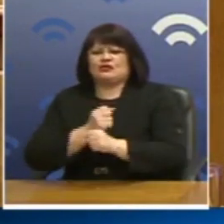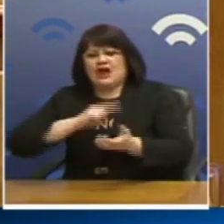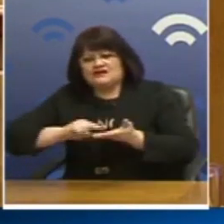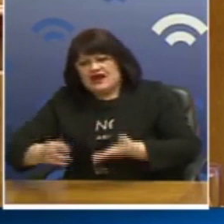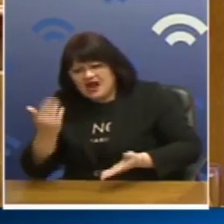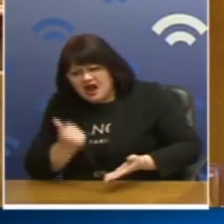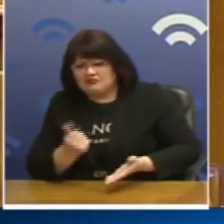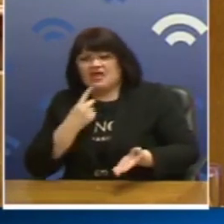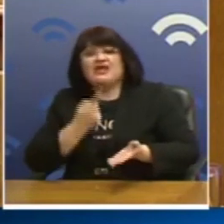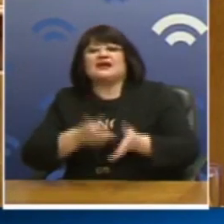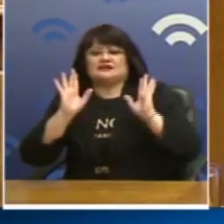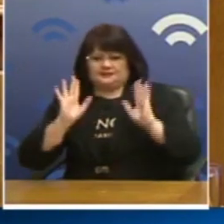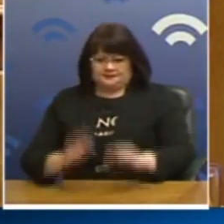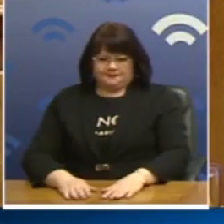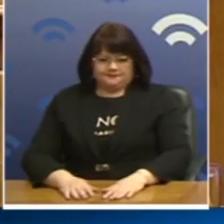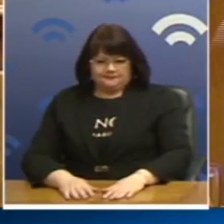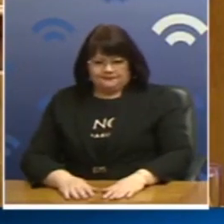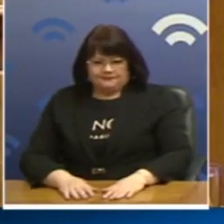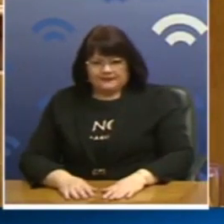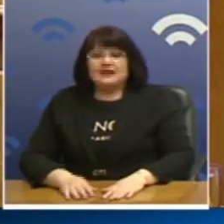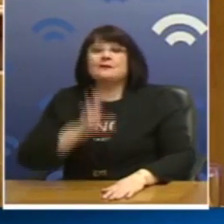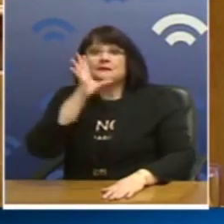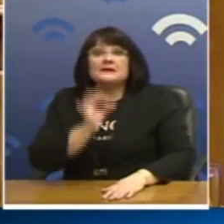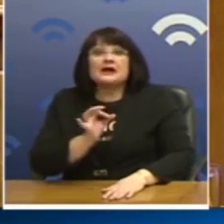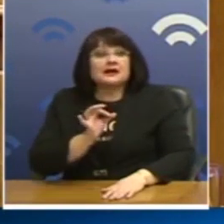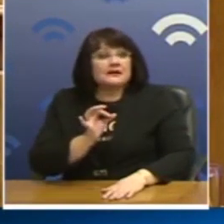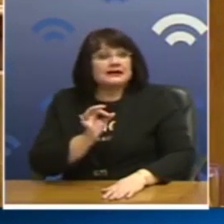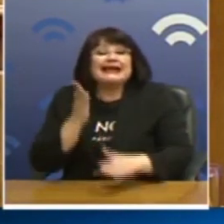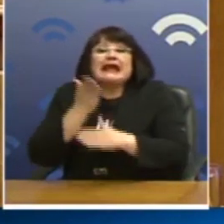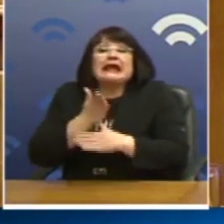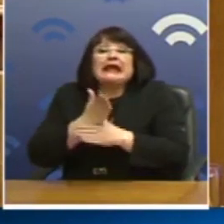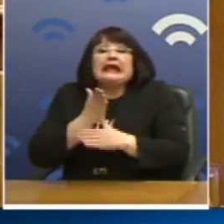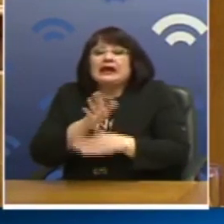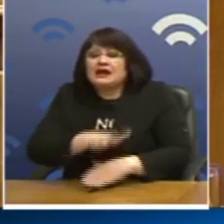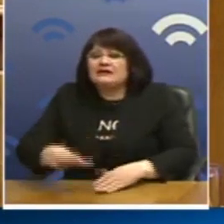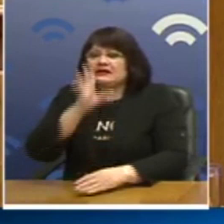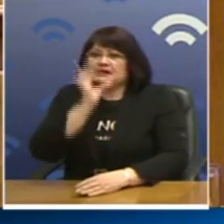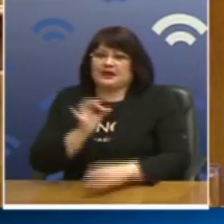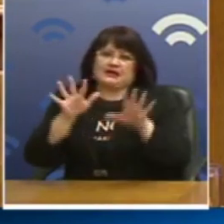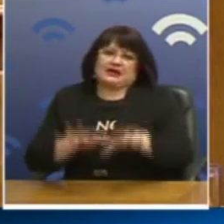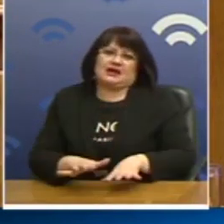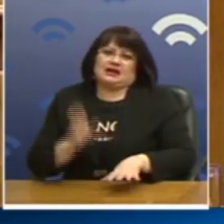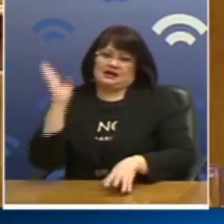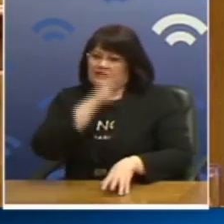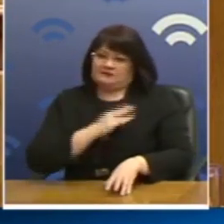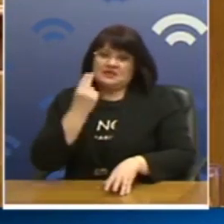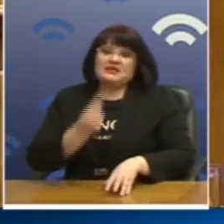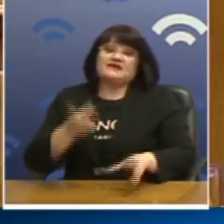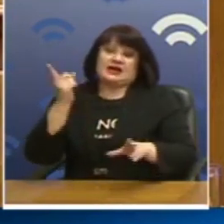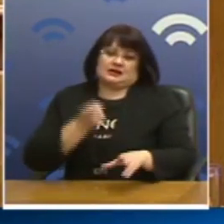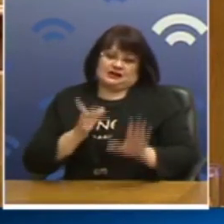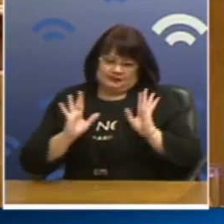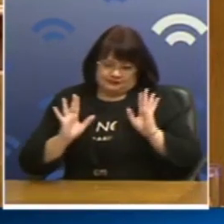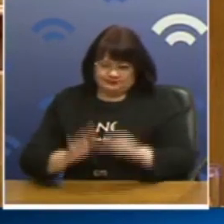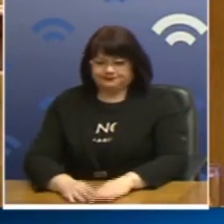εργασία που μεταξύ των άλλων ουσιαστικά αποκρύπτει και την πραγματική ανεργία. Και φέτος η πλειοψηφία